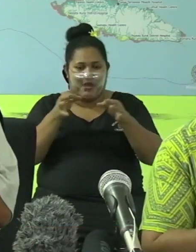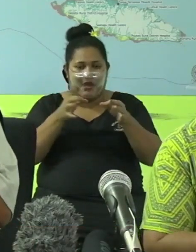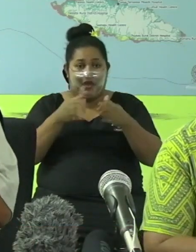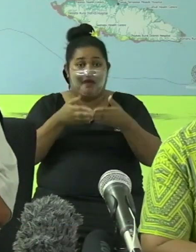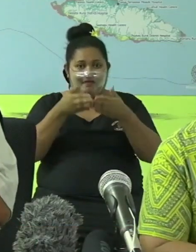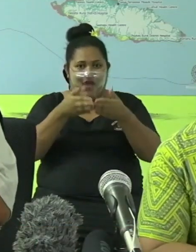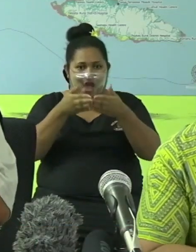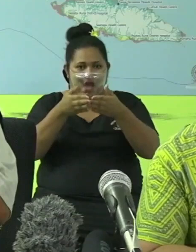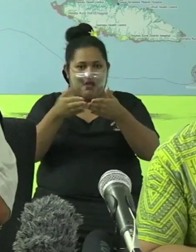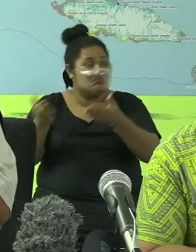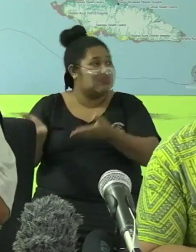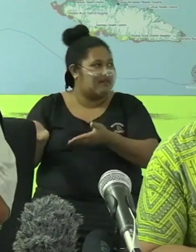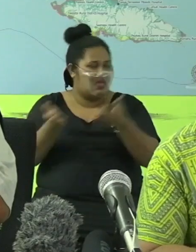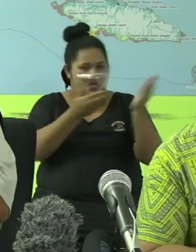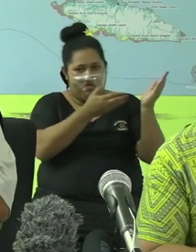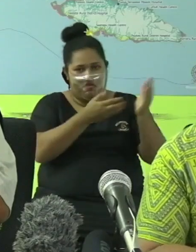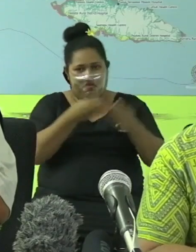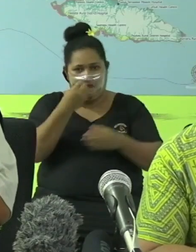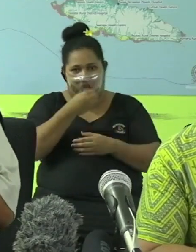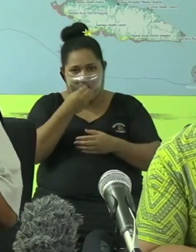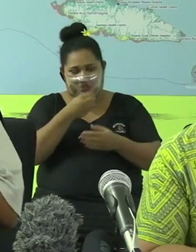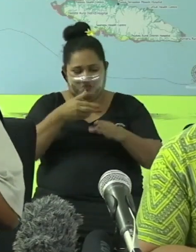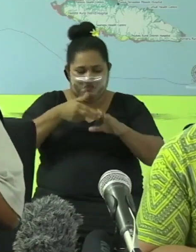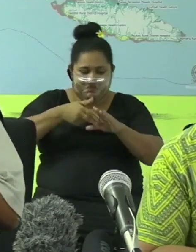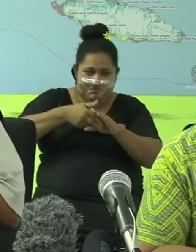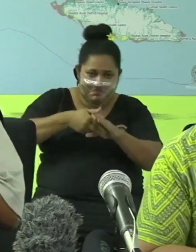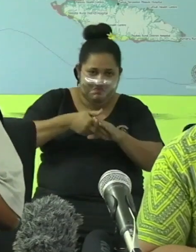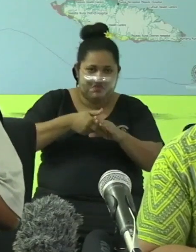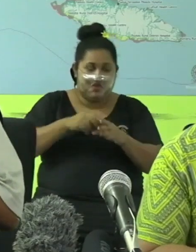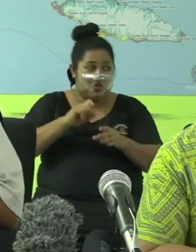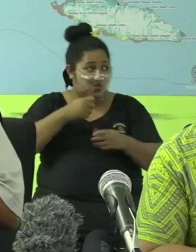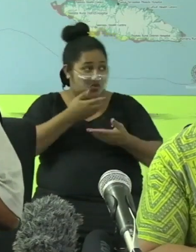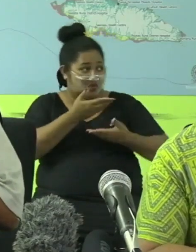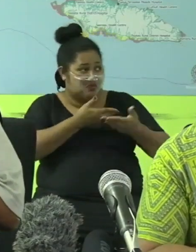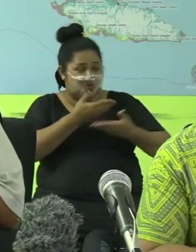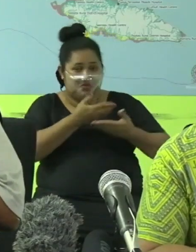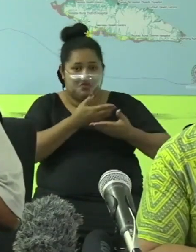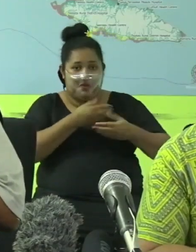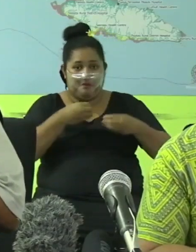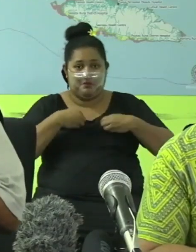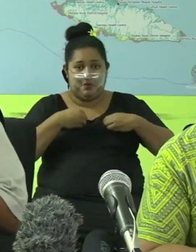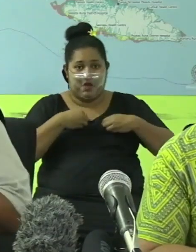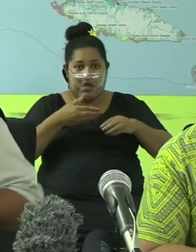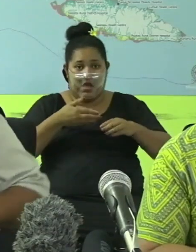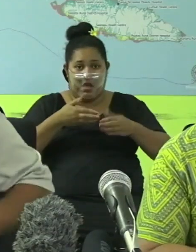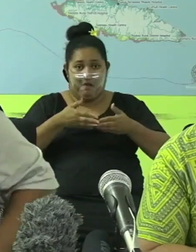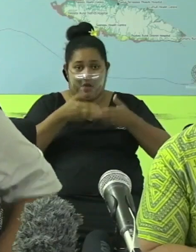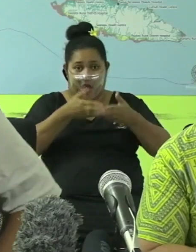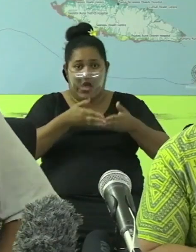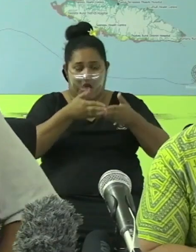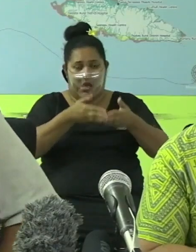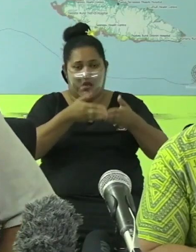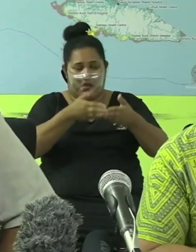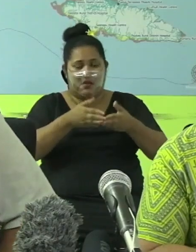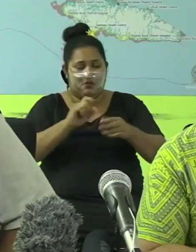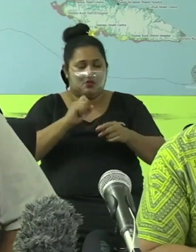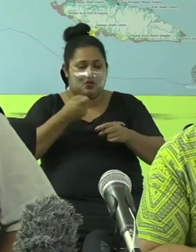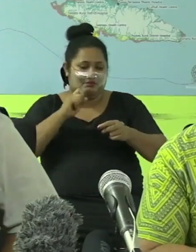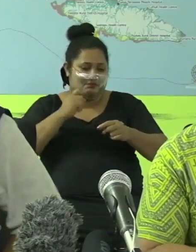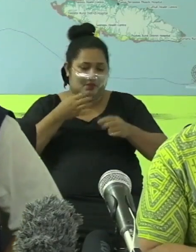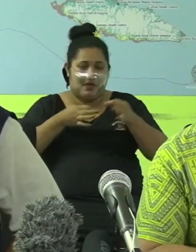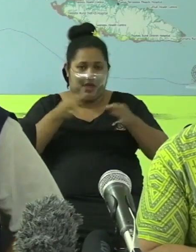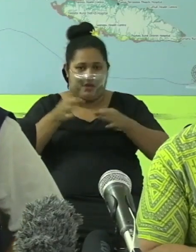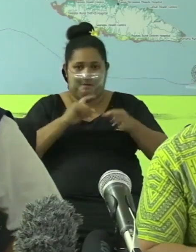ma le company va'a Samoa ia e fa'atulaga e malaga lea ae leai